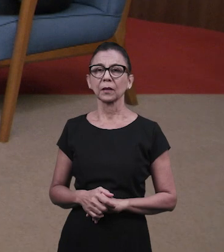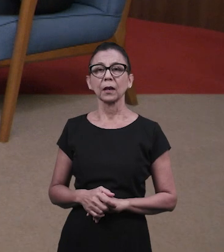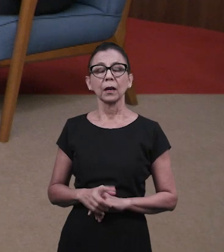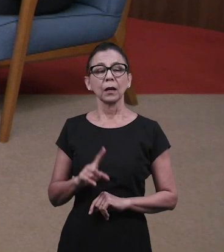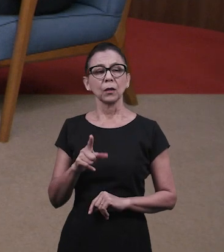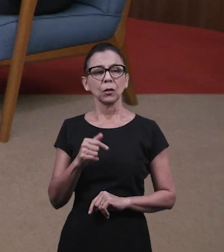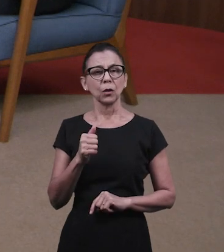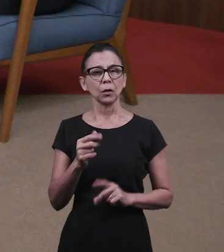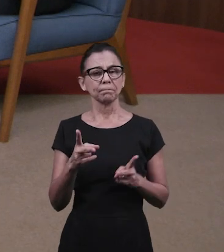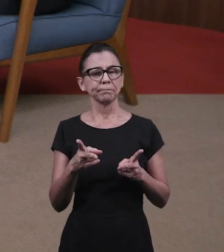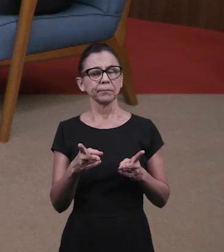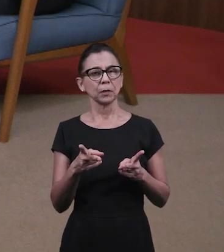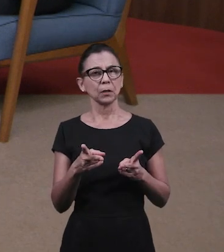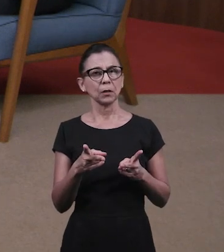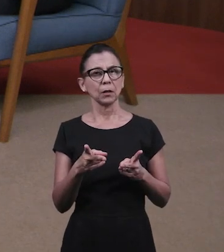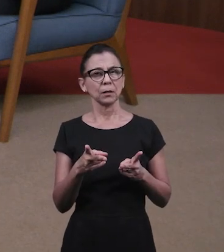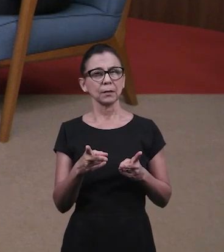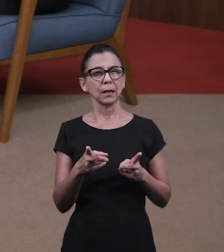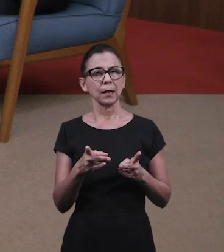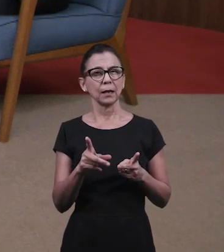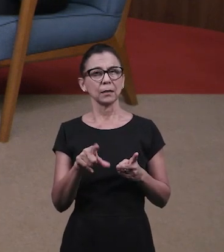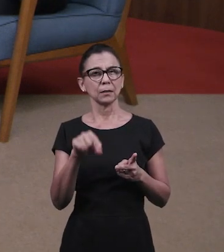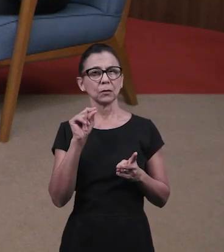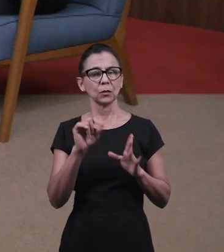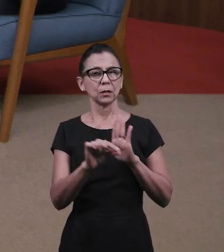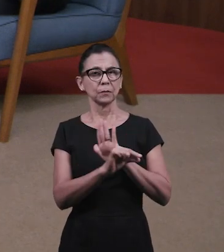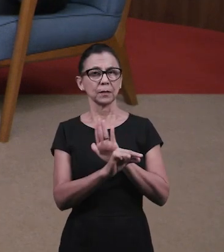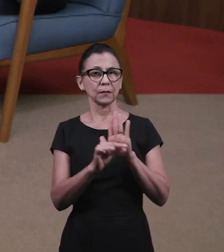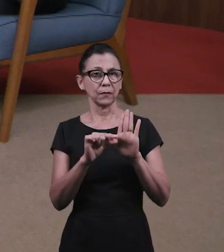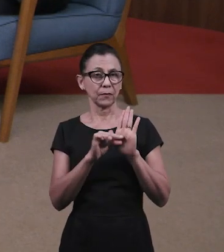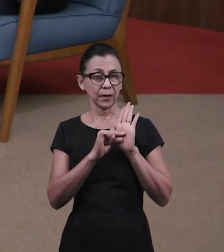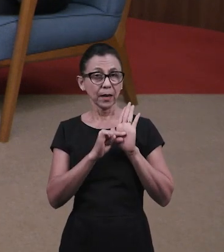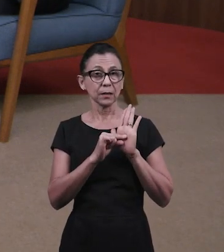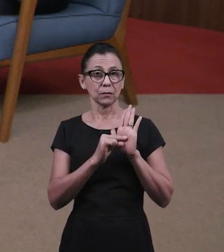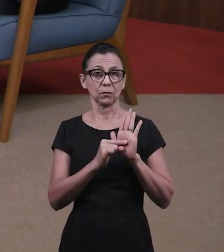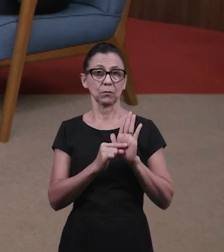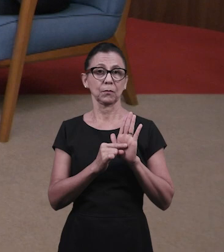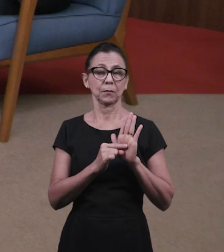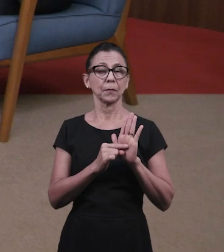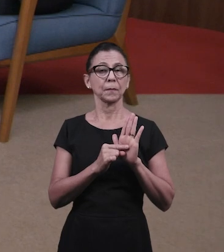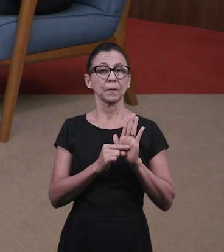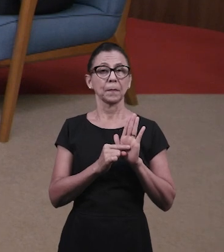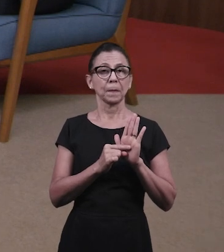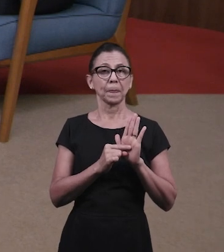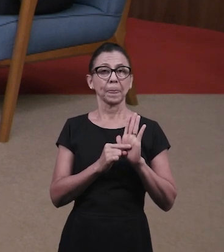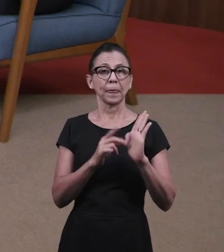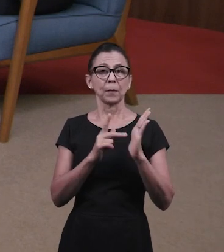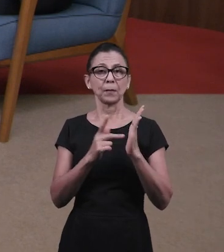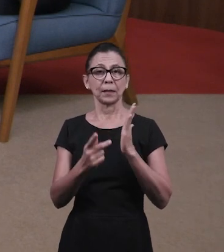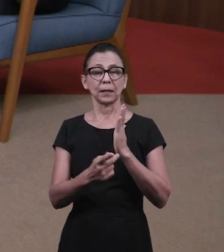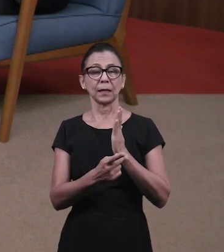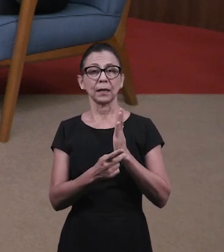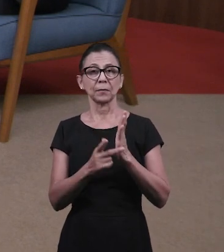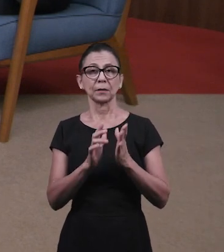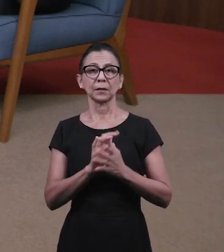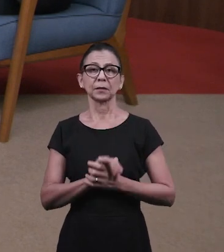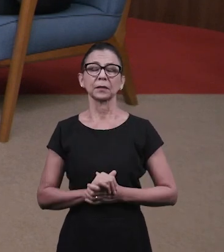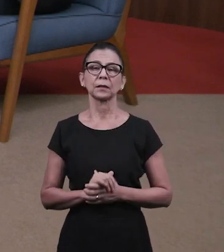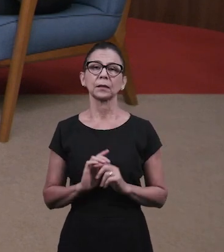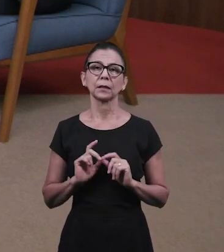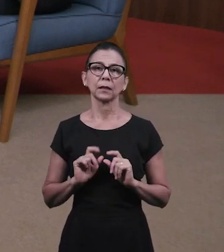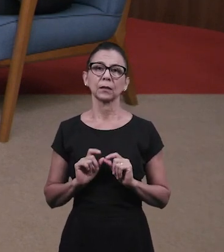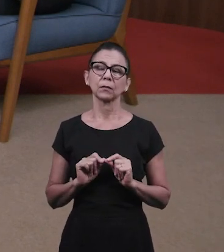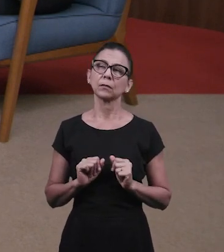elle est plus longue dans son contenu. On a pris un verset pour parler de cette parabole qui est la quatrième